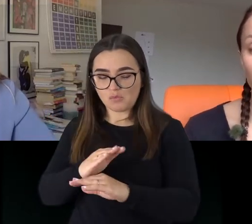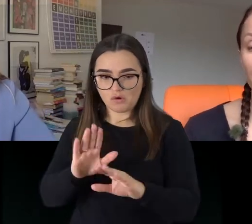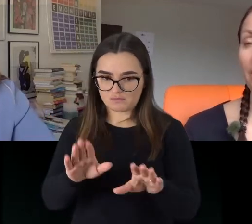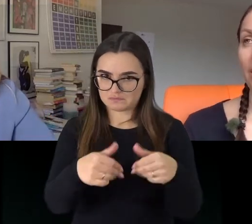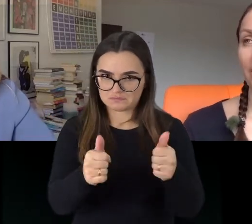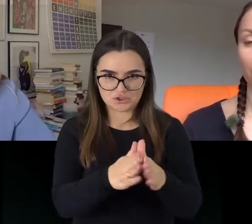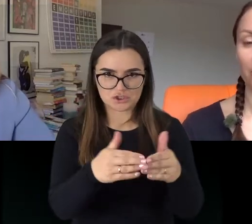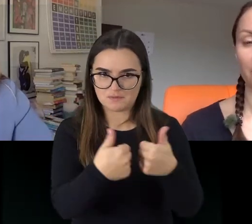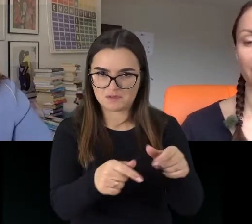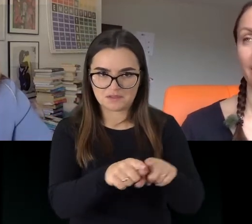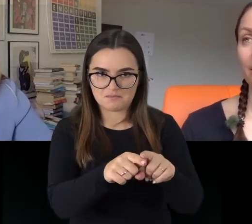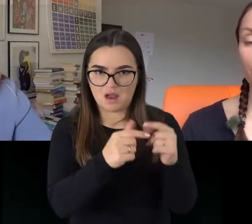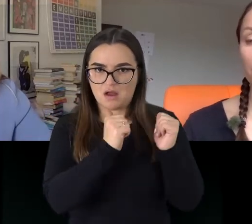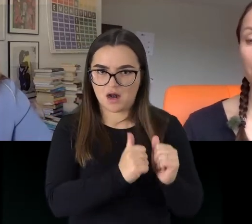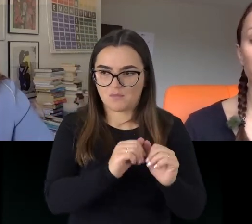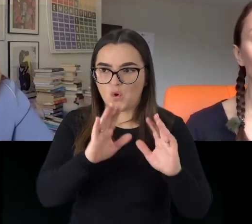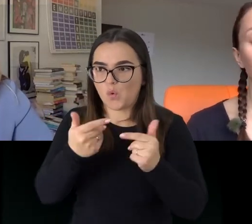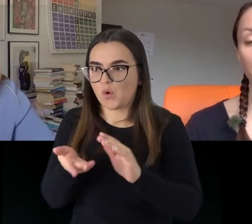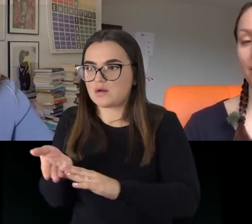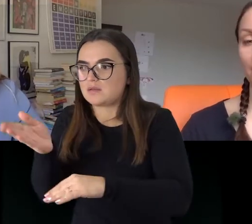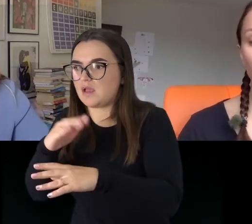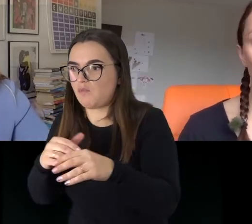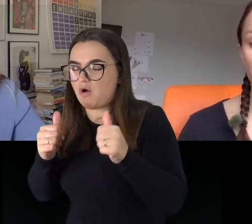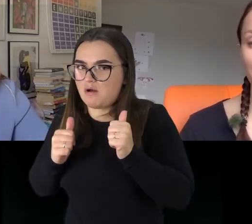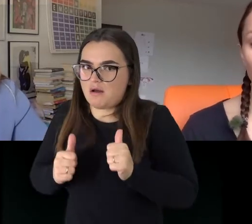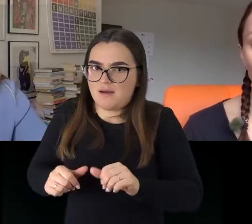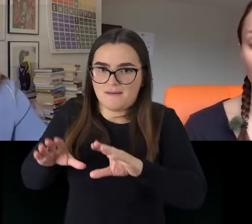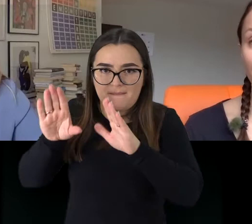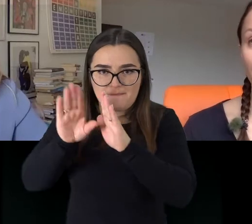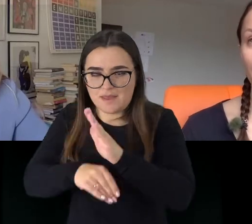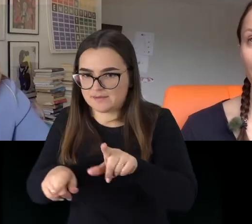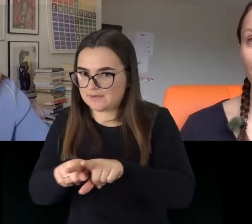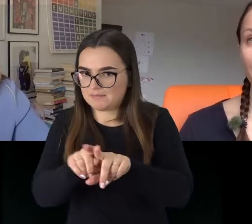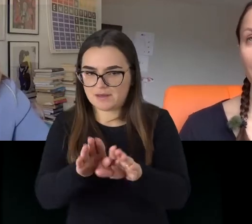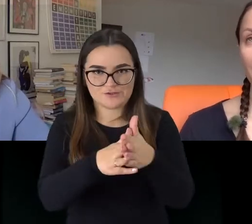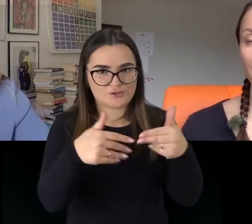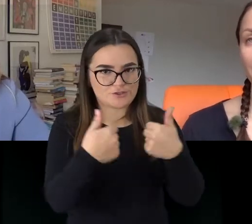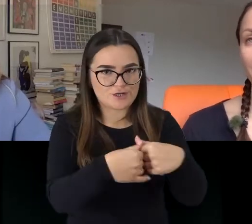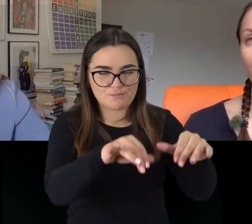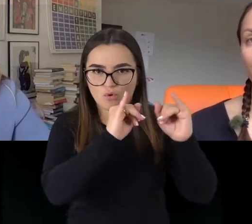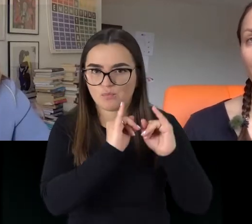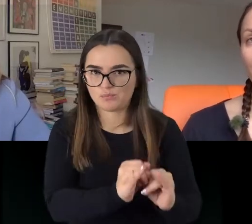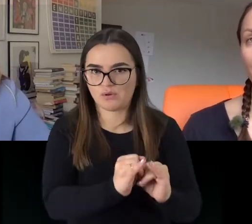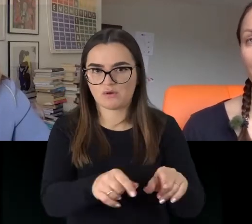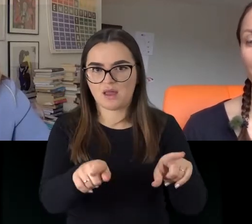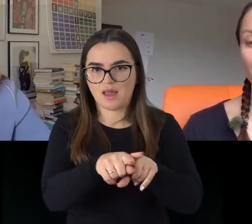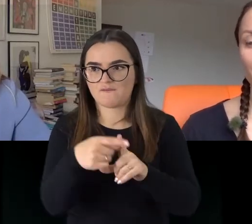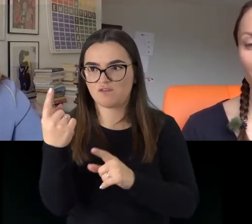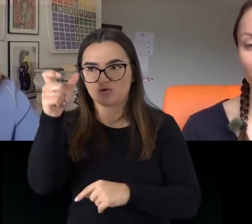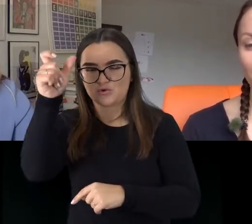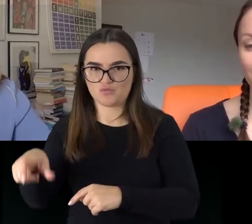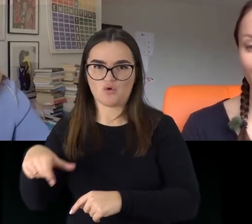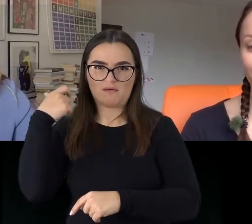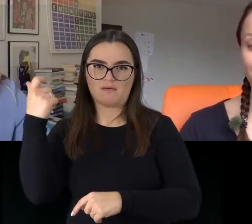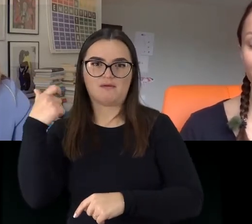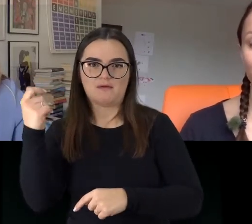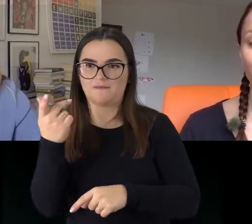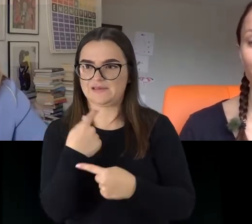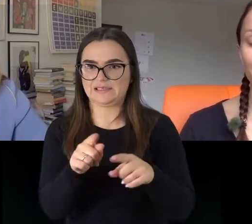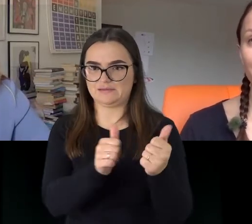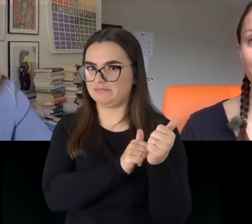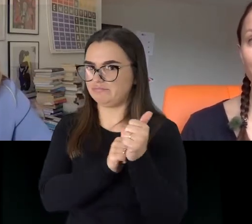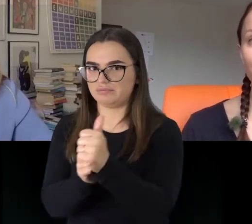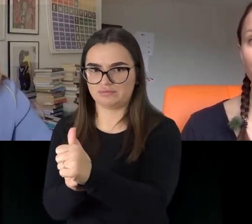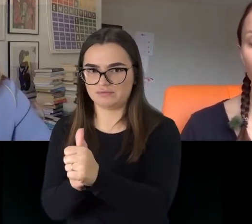bus ramu. Jeigu grįžta neramus, tai šeimoje bus labai blogai. Ir kad tai takoja visų šeimos